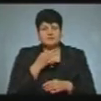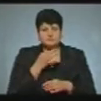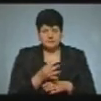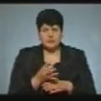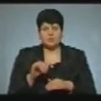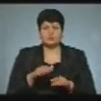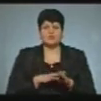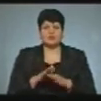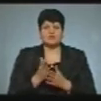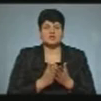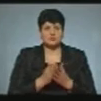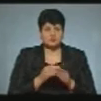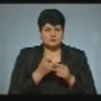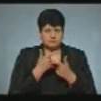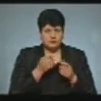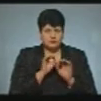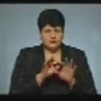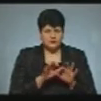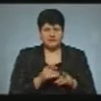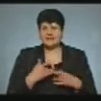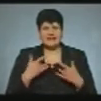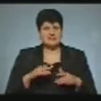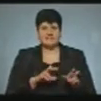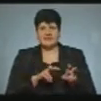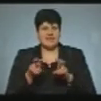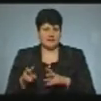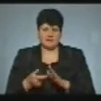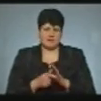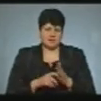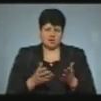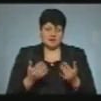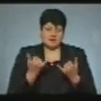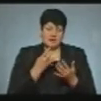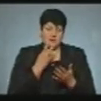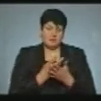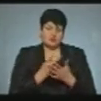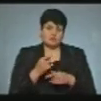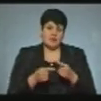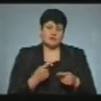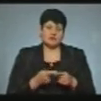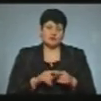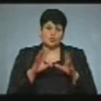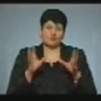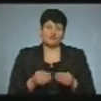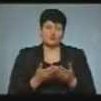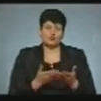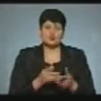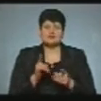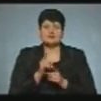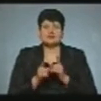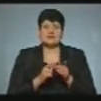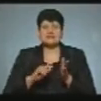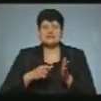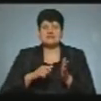було виконавча служба, їх повідомляли. Вони не звільняли приміщення, тому зараз от ми бачимо наслідки цього всього тут. Щоб змінити замки